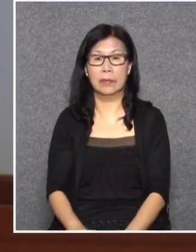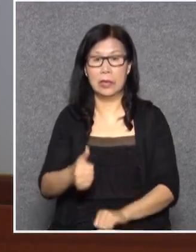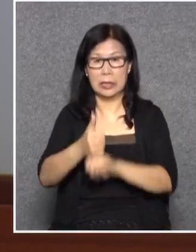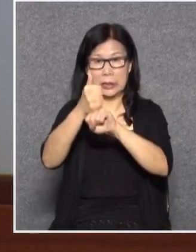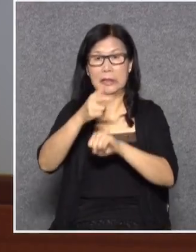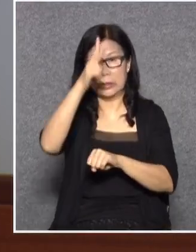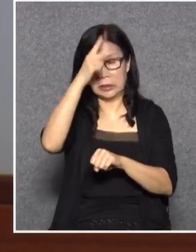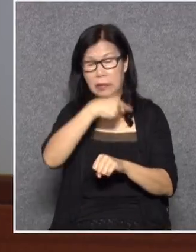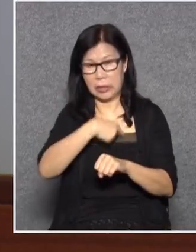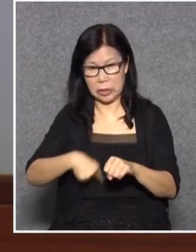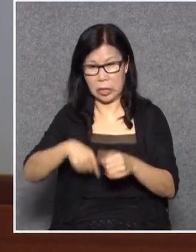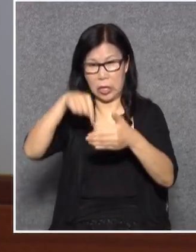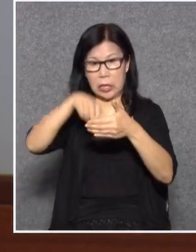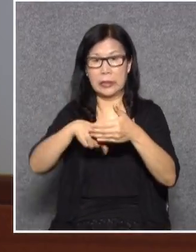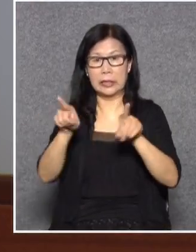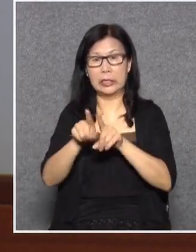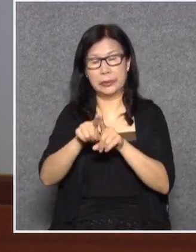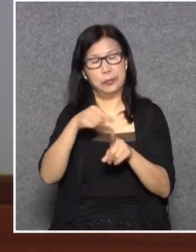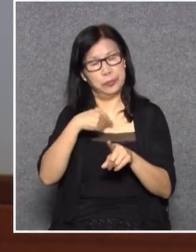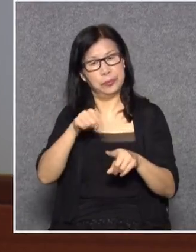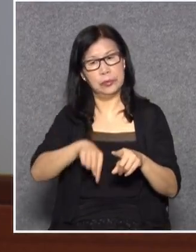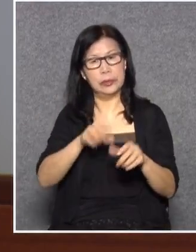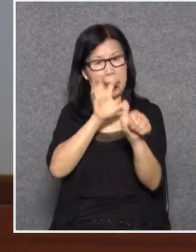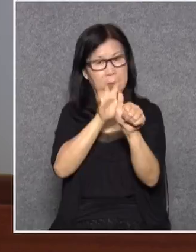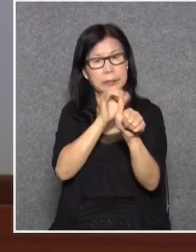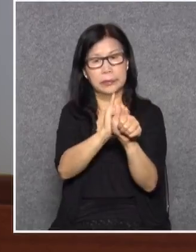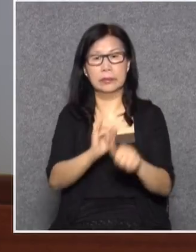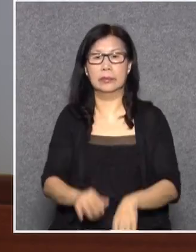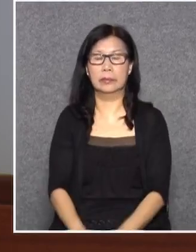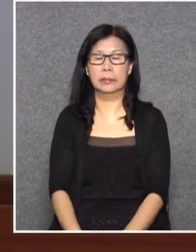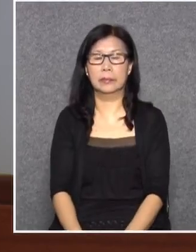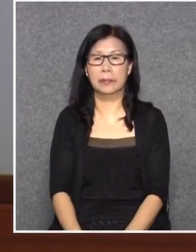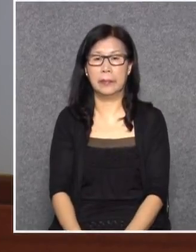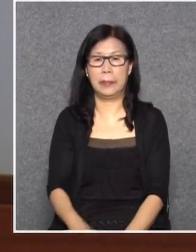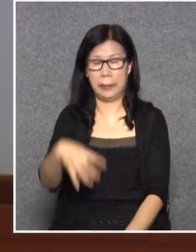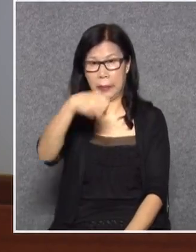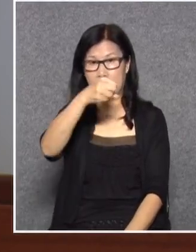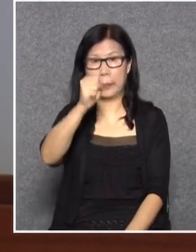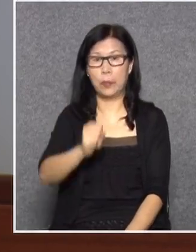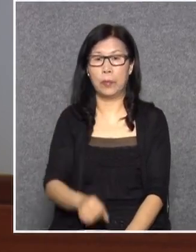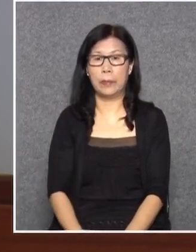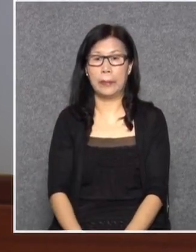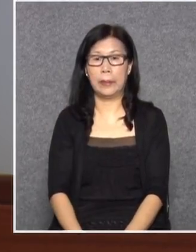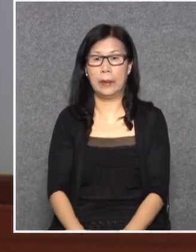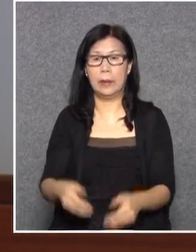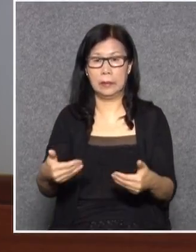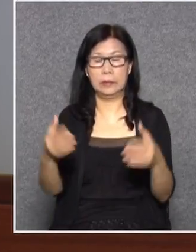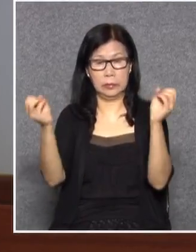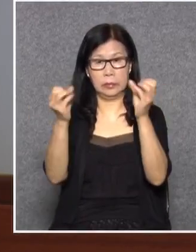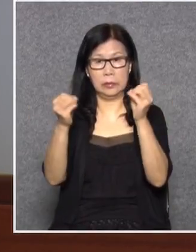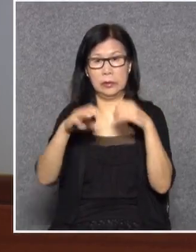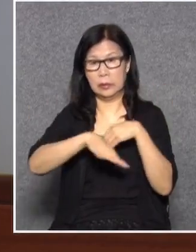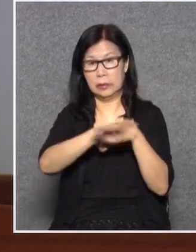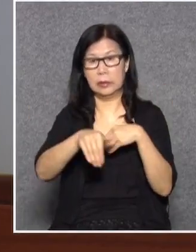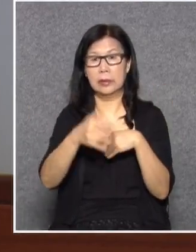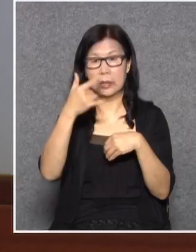的宿命本質，我要批評。主席，這一節的辯論是涉及新民主